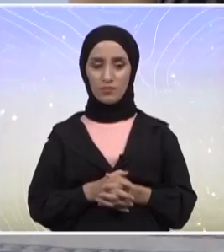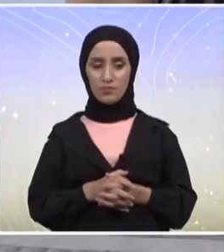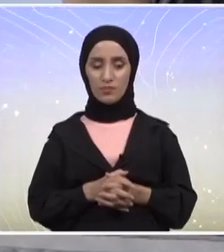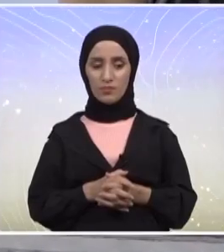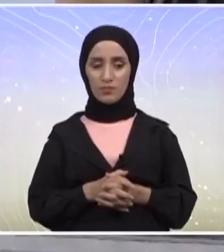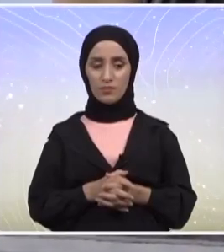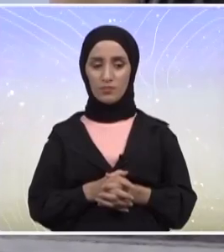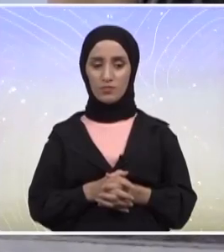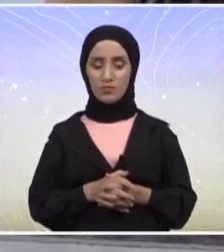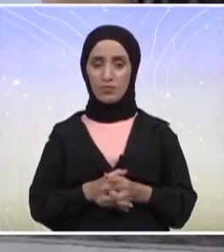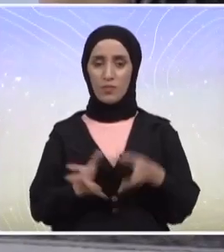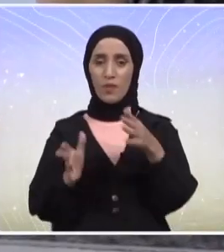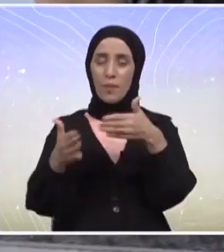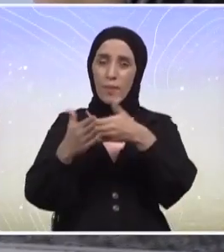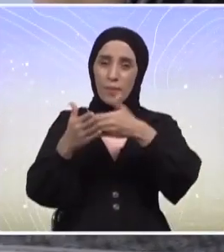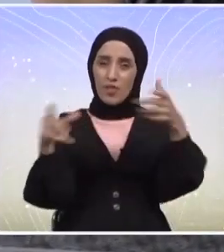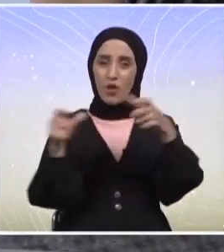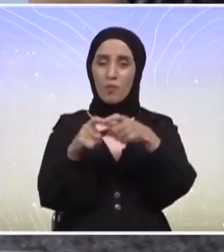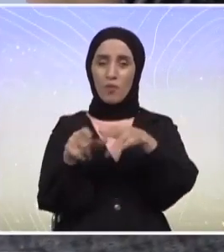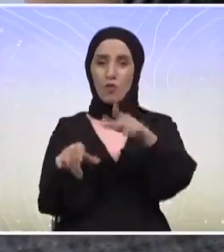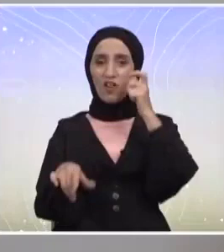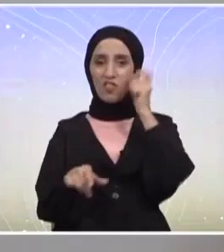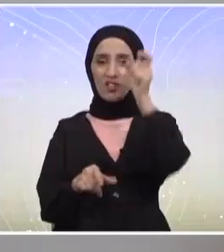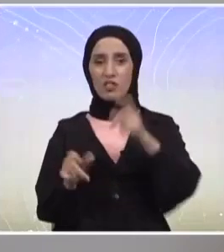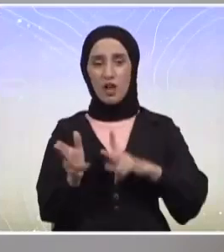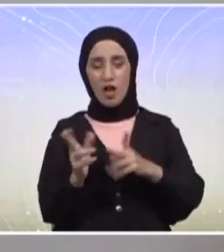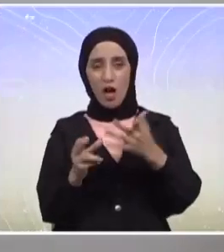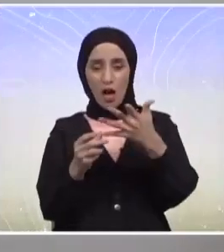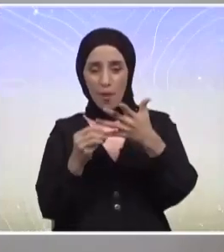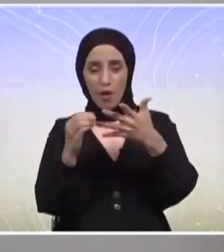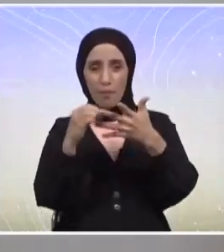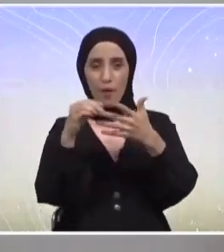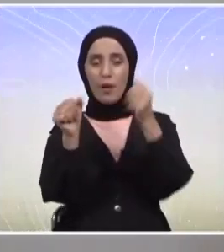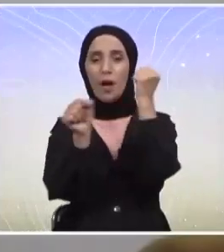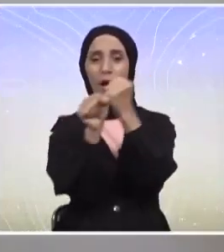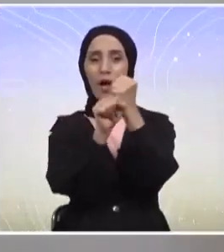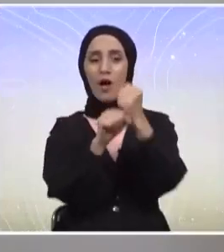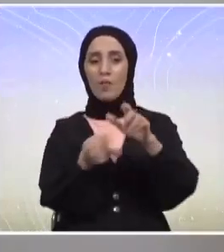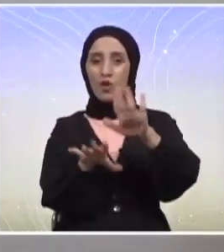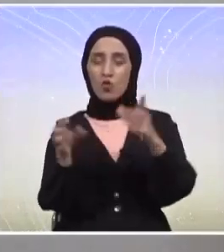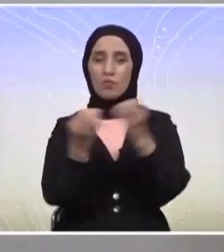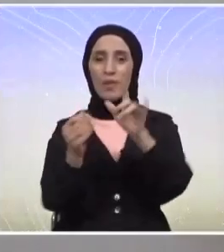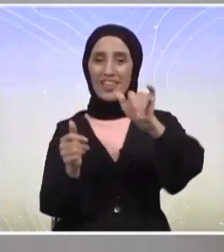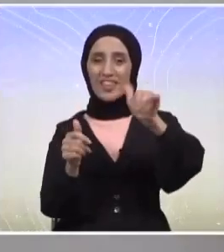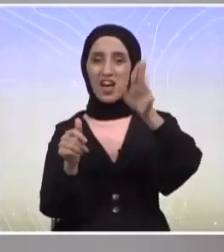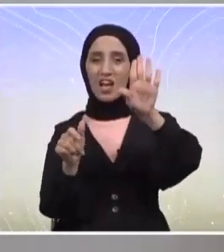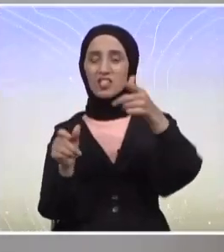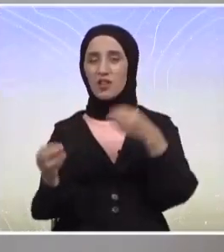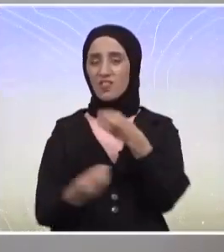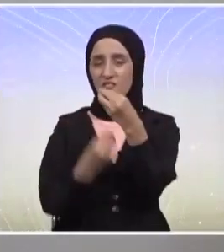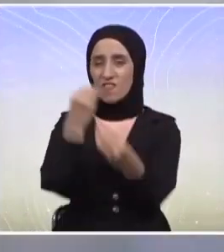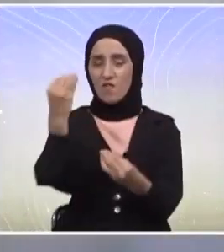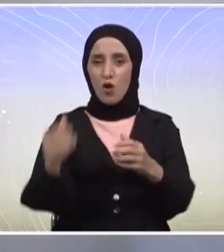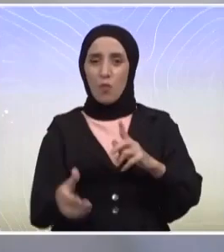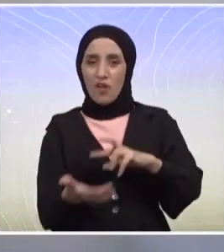بدأ فريق حيث الإنسان بخطواته العملية. تم الجلوس مع ياسر وفهم الكثير منه وكيف يجري